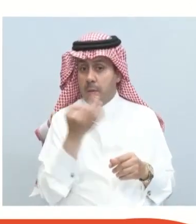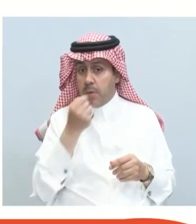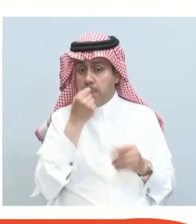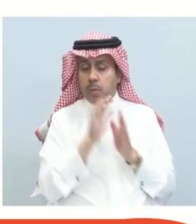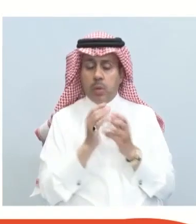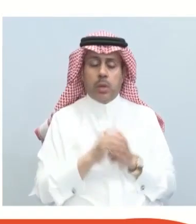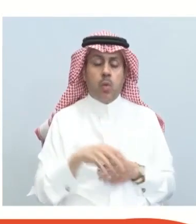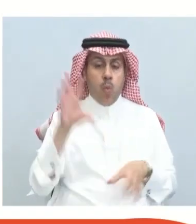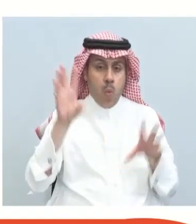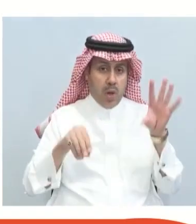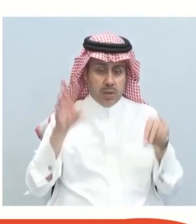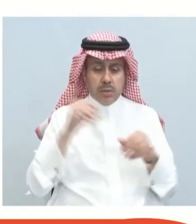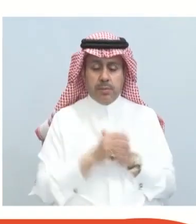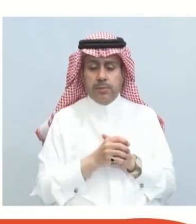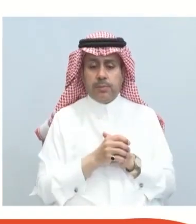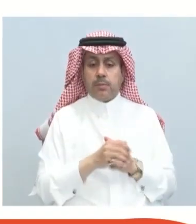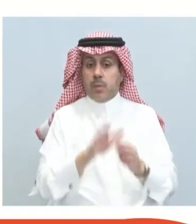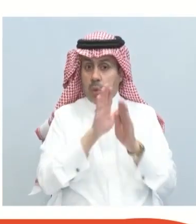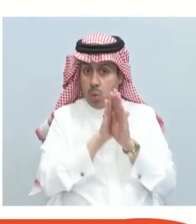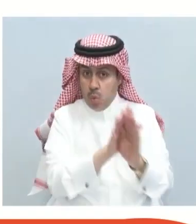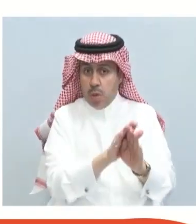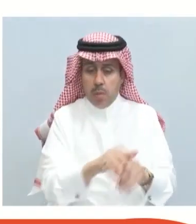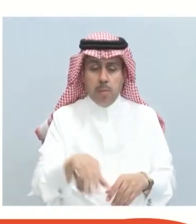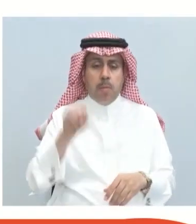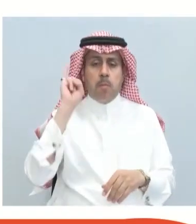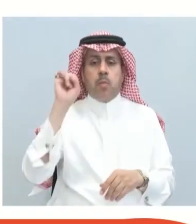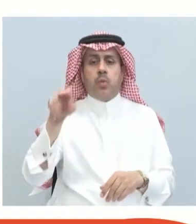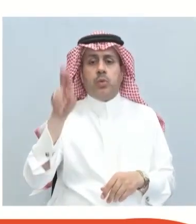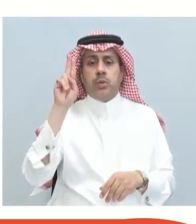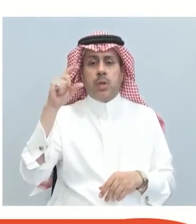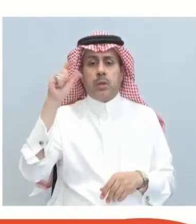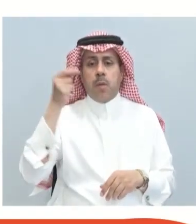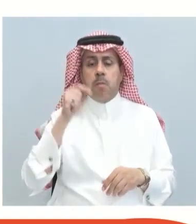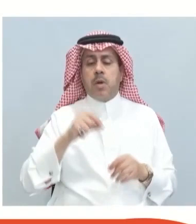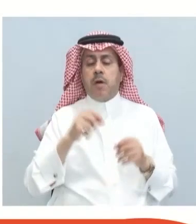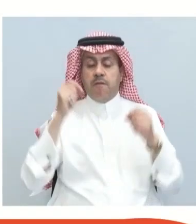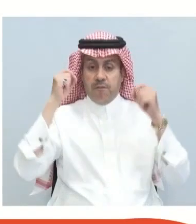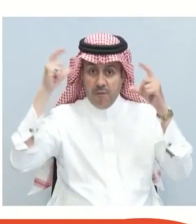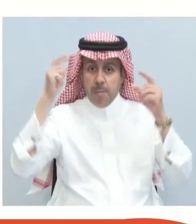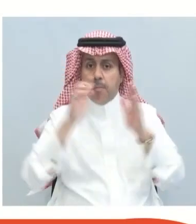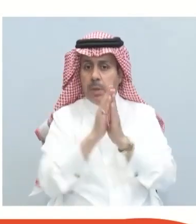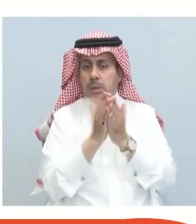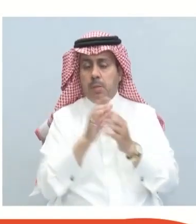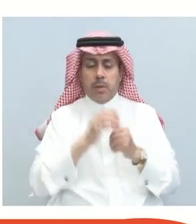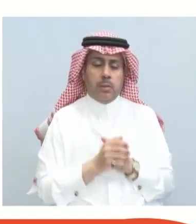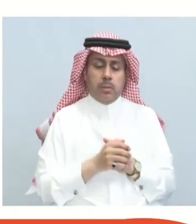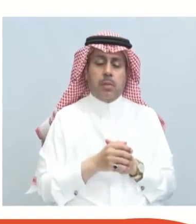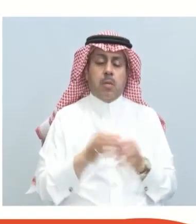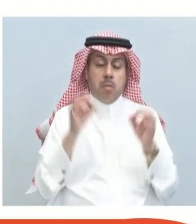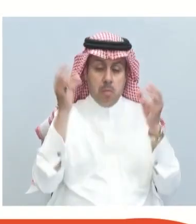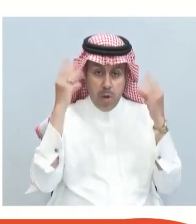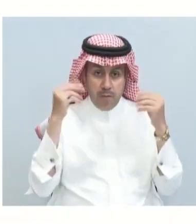وقصصه كذلك يعين المتدبر على فهم كتاب الله جل وعلا هذا كل من اهميه معرفه